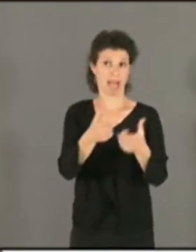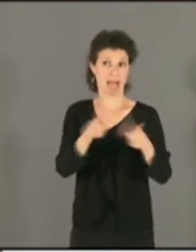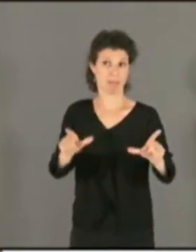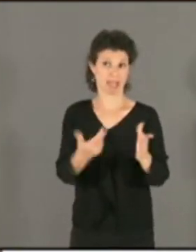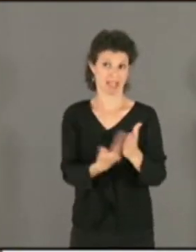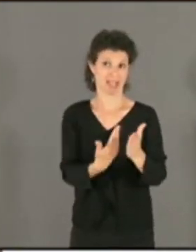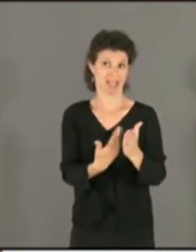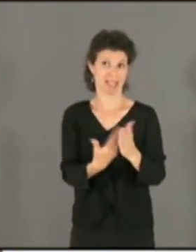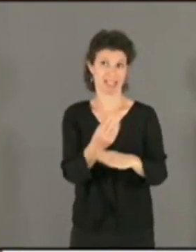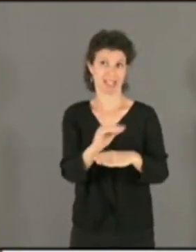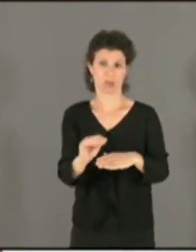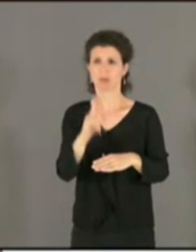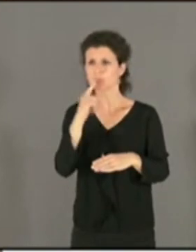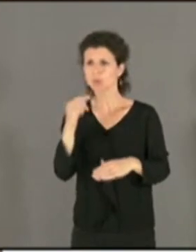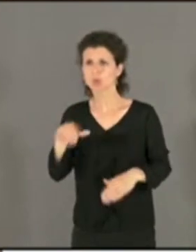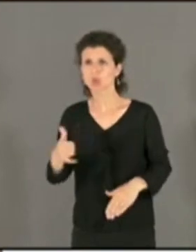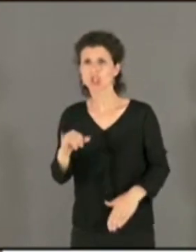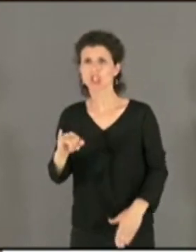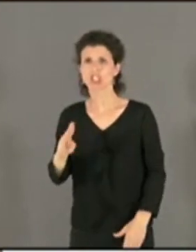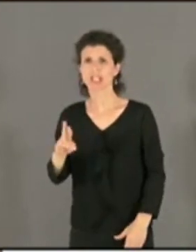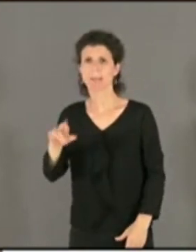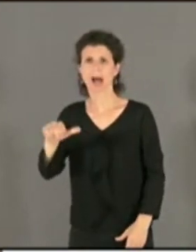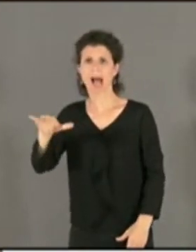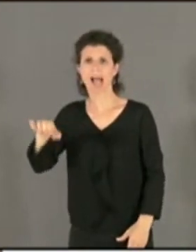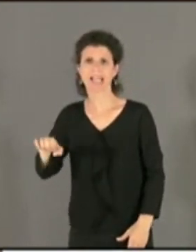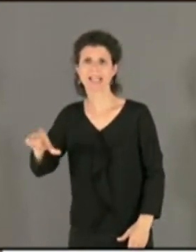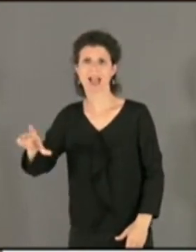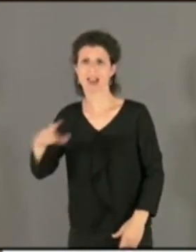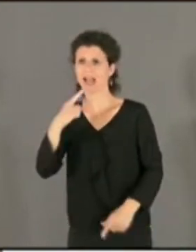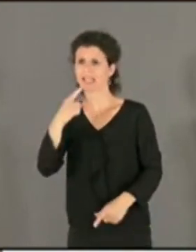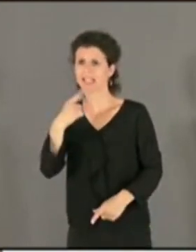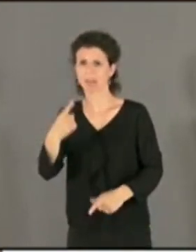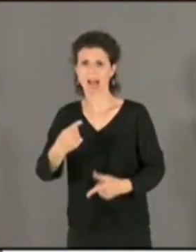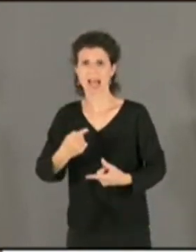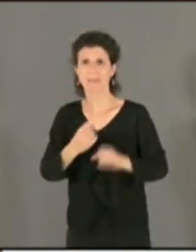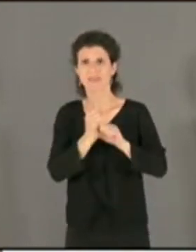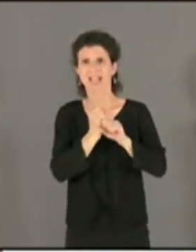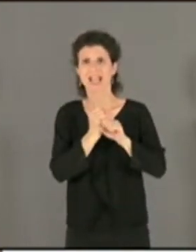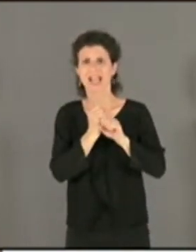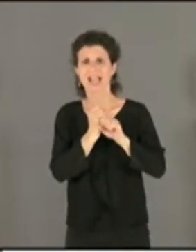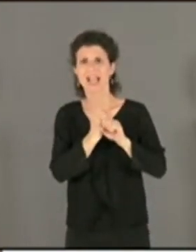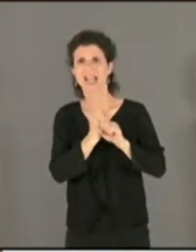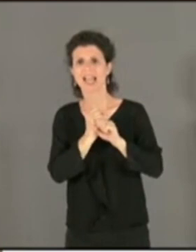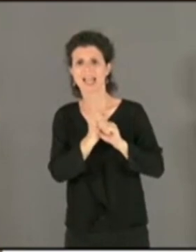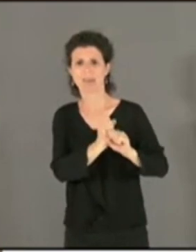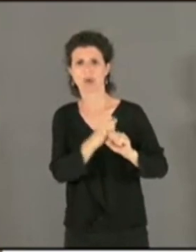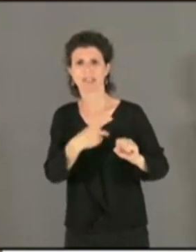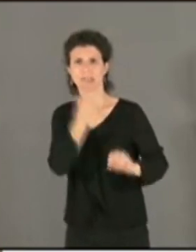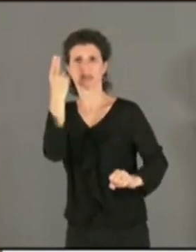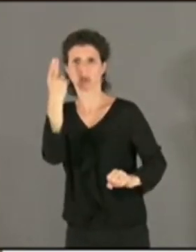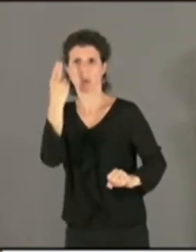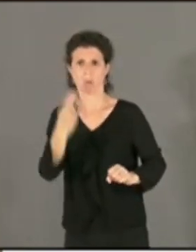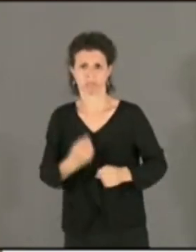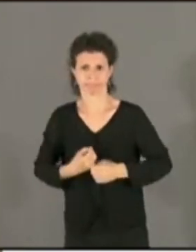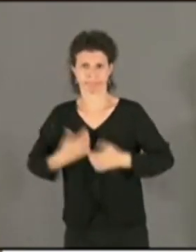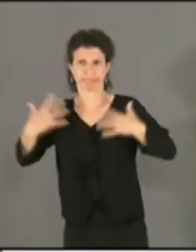monsieur Gibrayel qui a parlé d'émancipation. Effectivement, la sécurité, c'est l'émancipation. La sécurité, c'est pas un but, c'est un début.